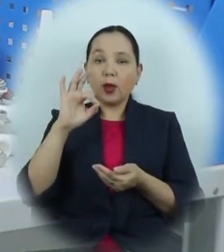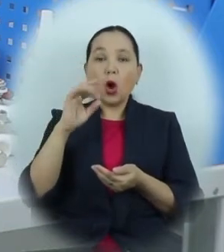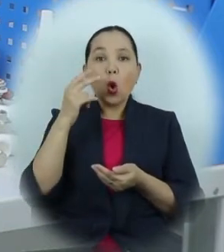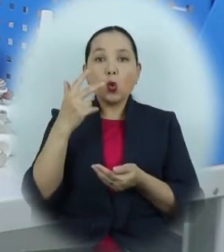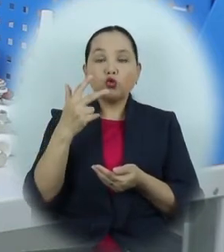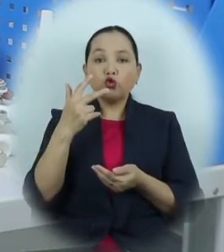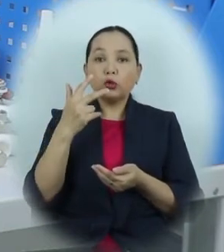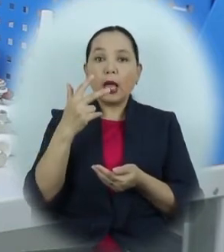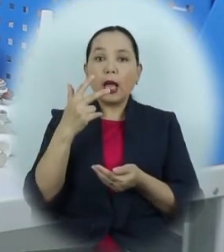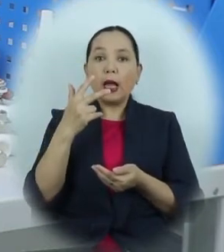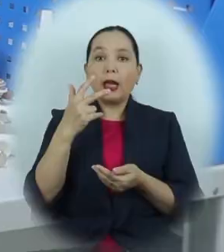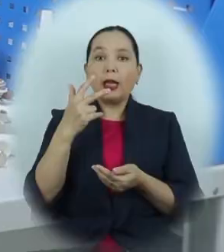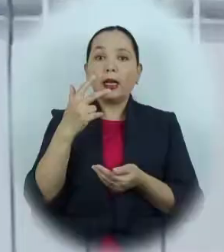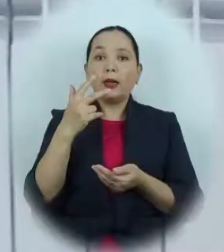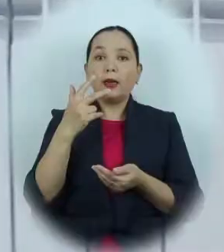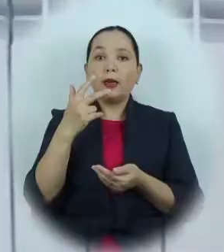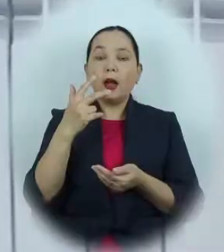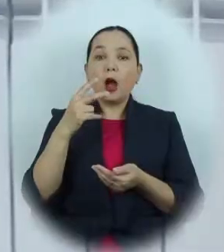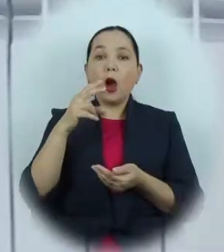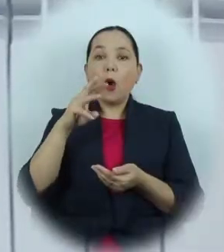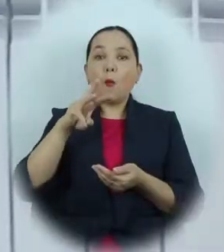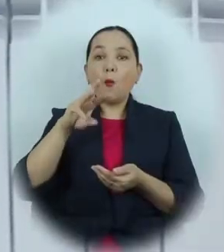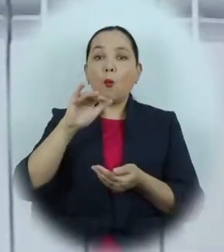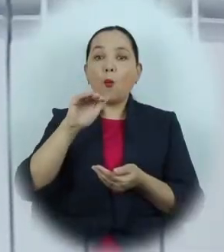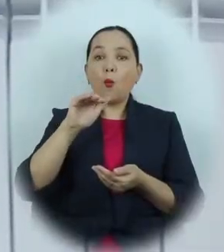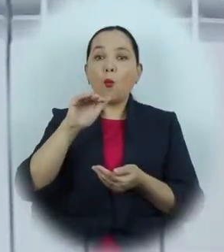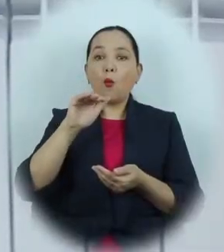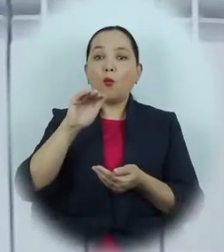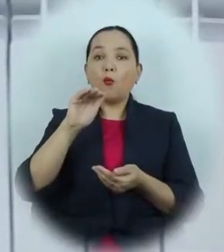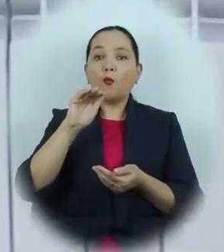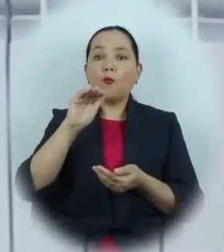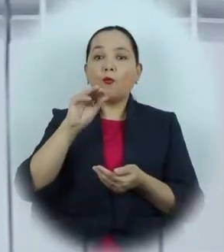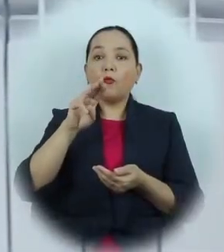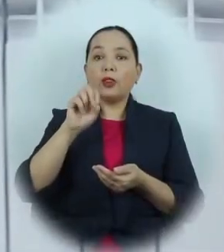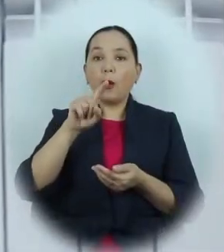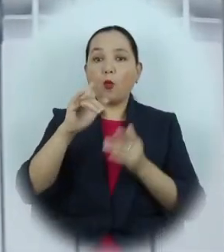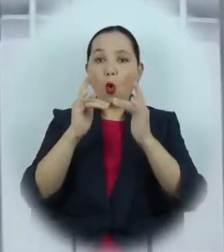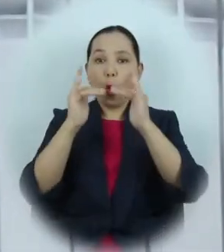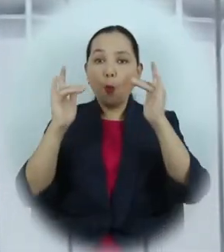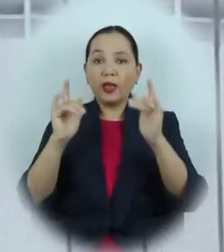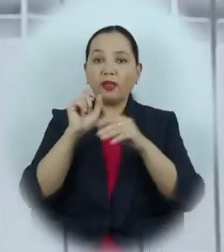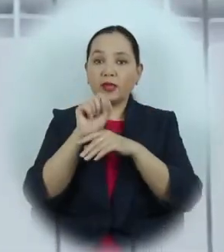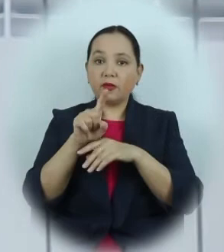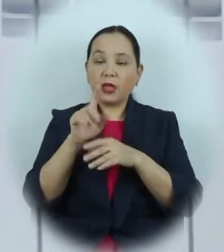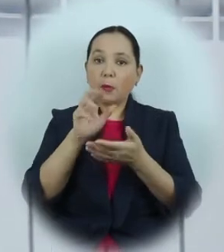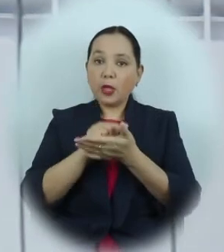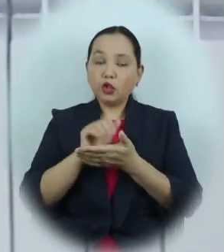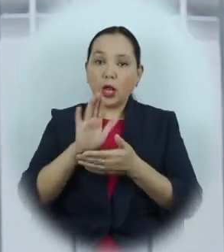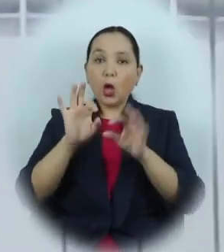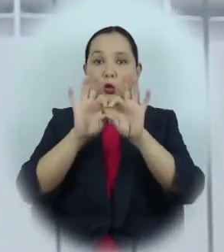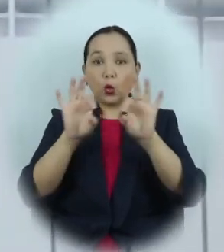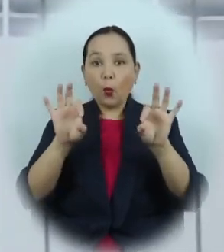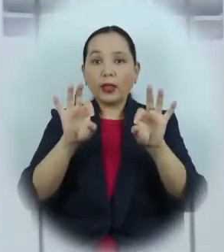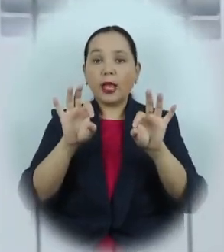3 taligimiz bu mostigimiz. Bu ko'prik vazifasini bajaradi. Turbadan